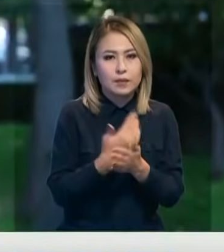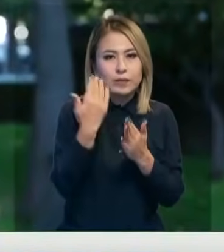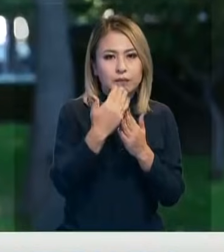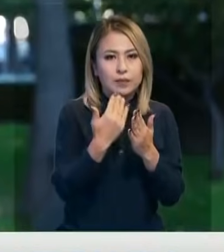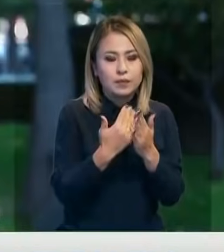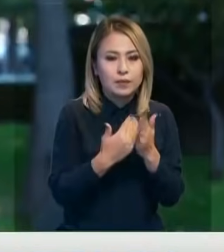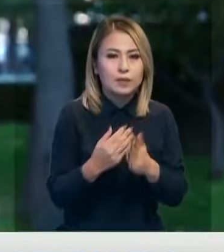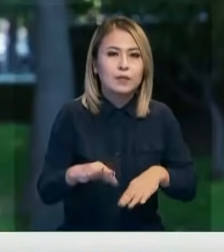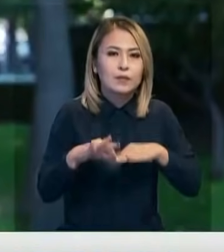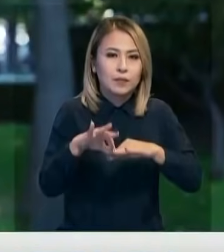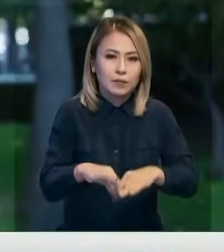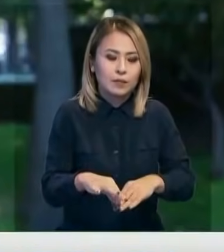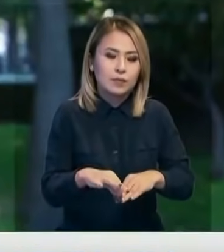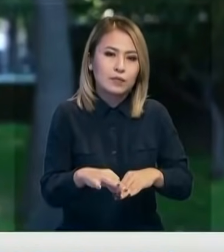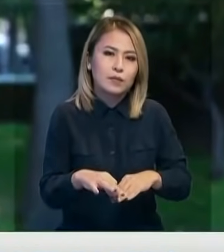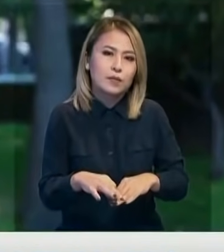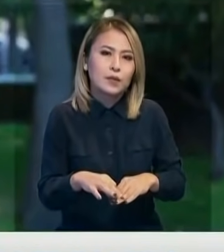бағдарларын, жеткізу бағдарларын